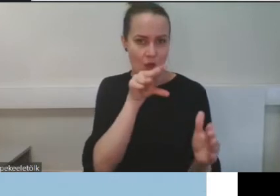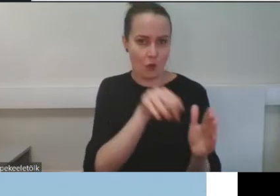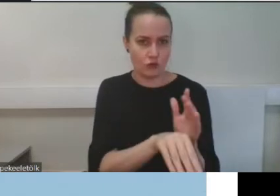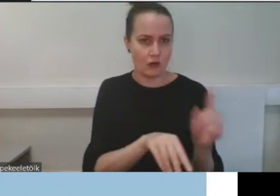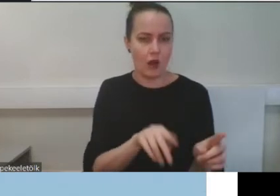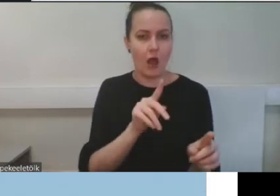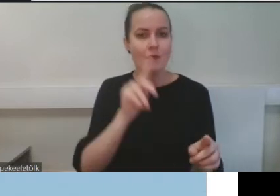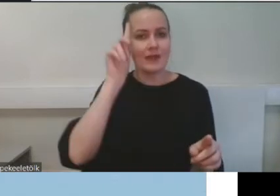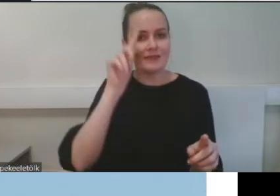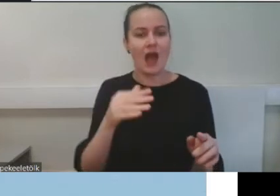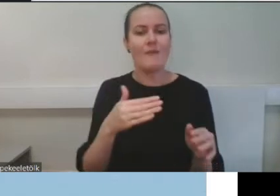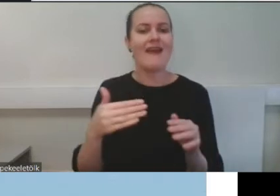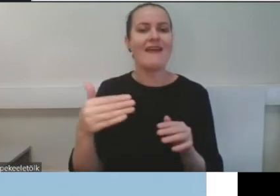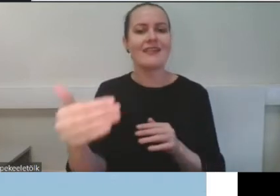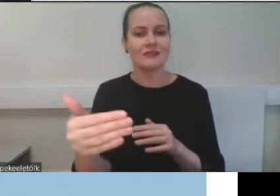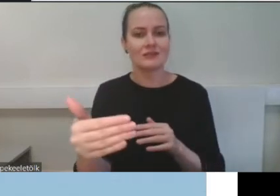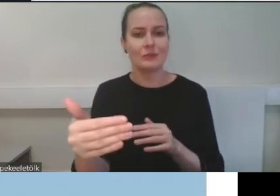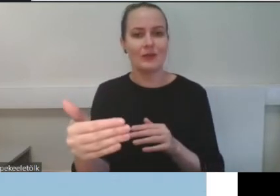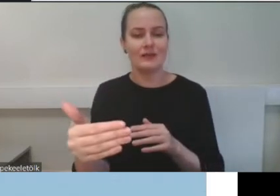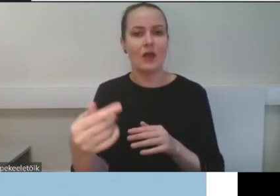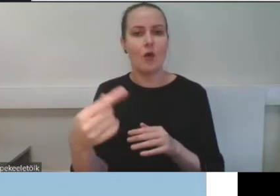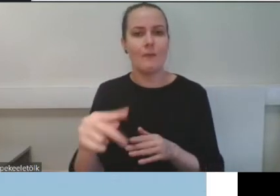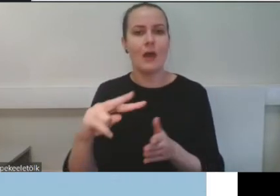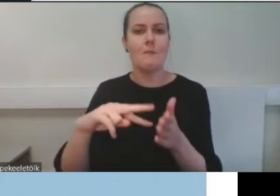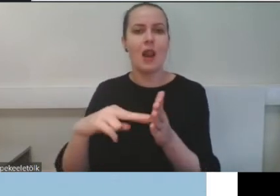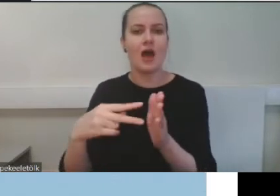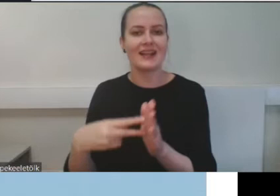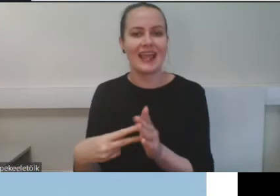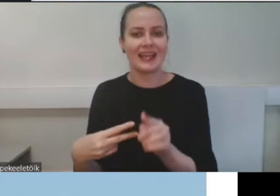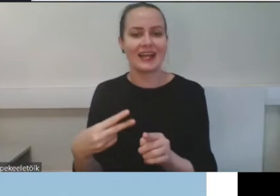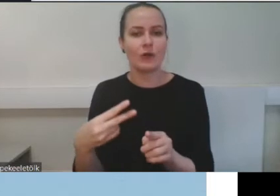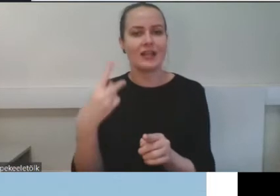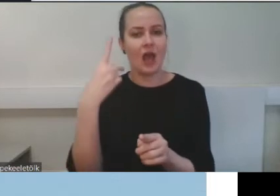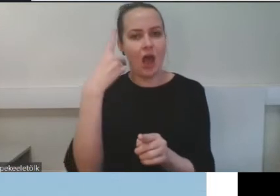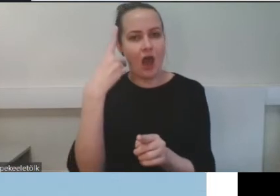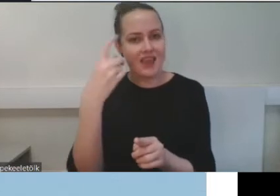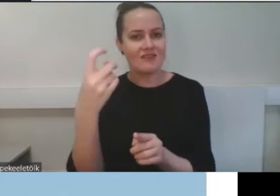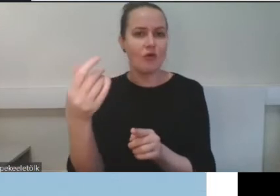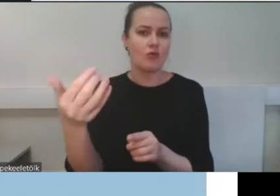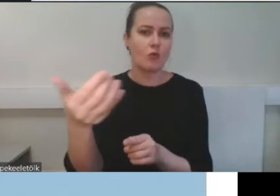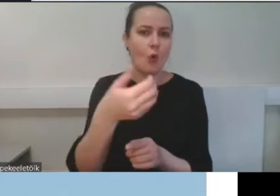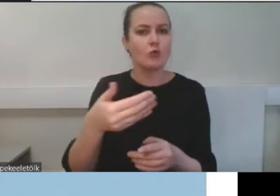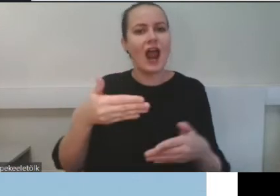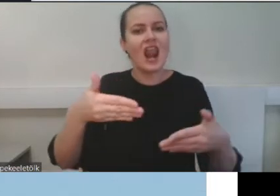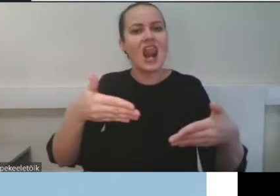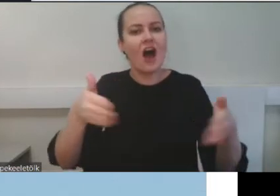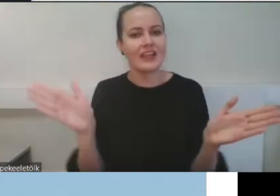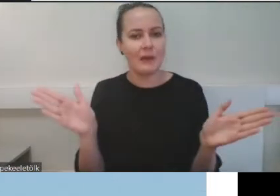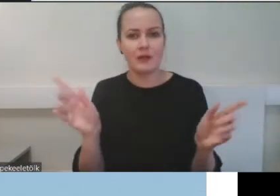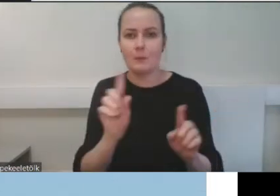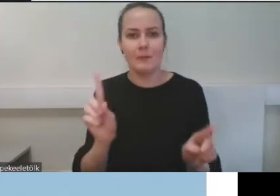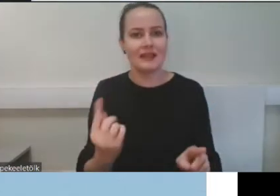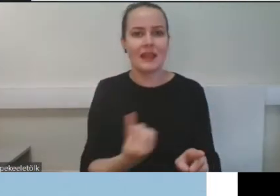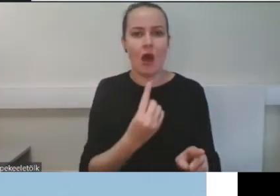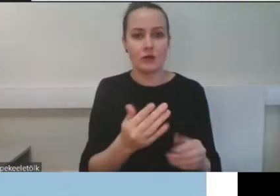vormil olevad tabelid, mis siis kinnitatakse iga-aastaselt sotsiaalministeeriumi poolt määrusega. Iga